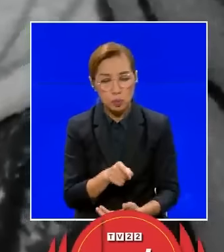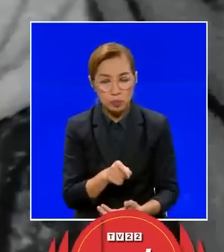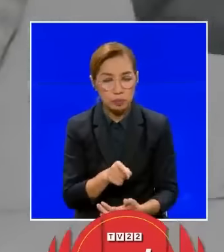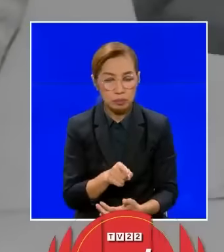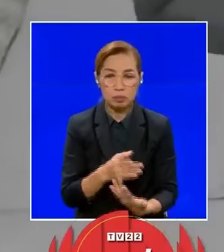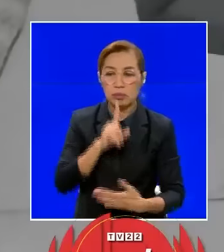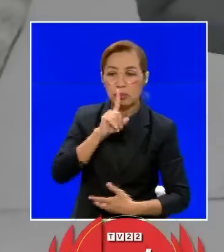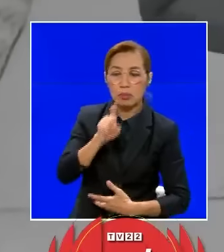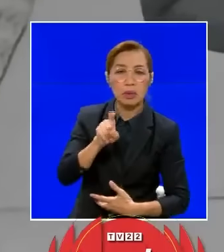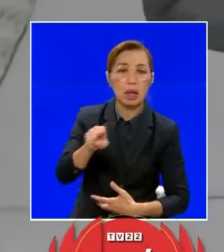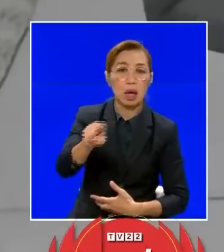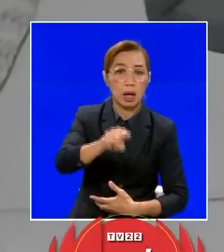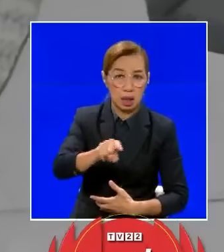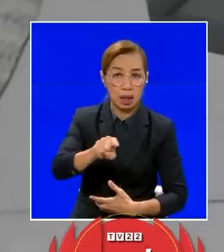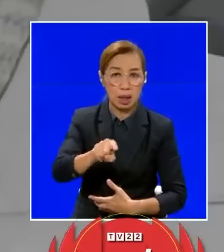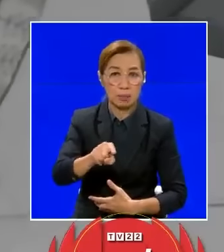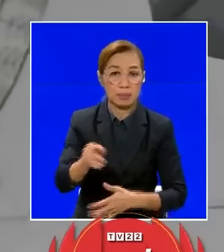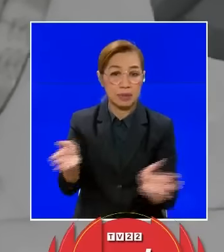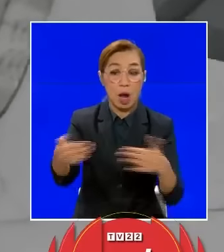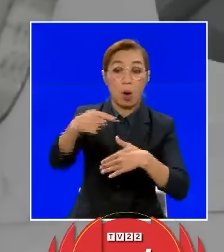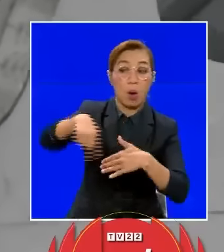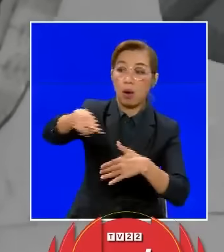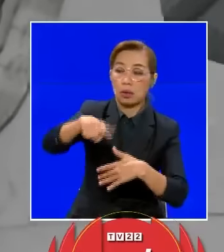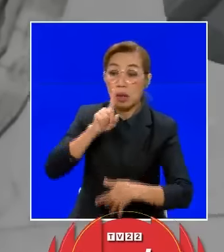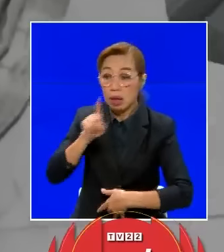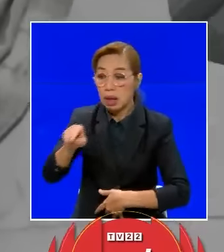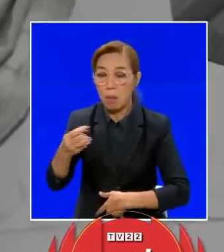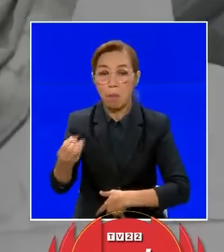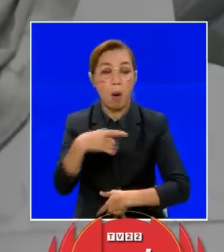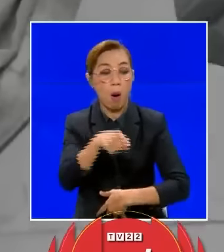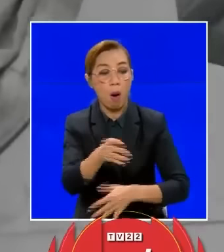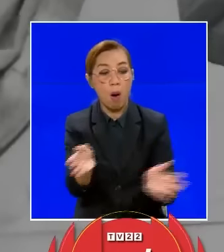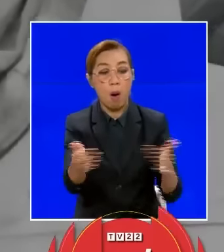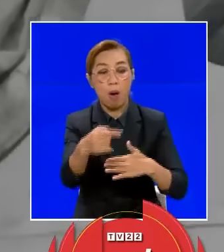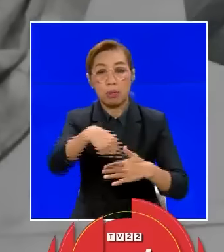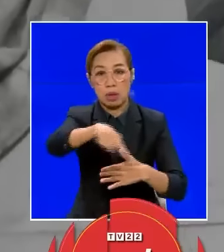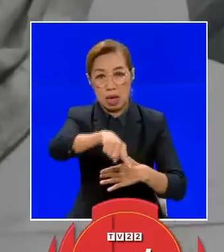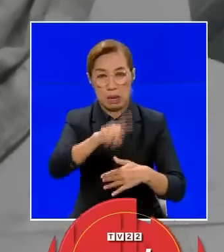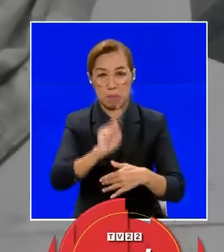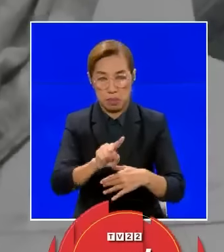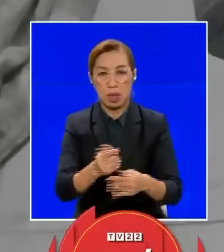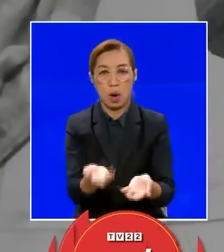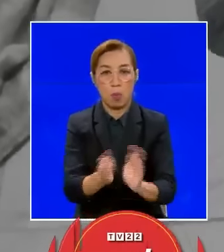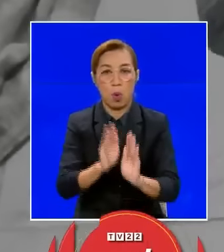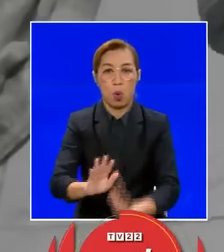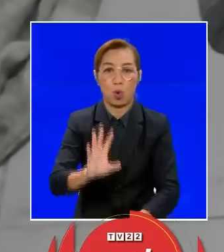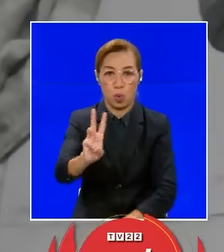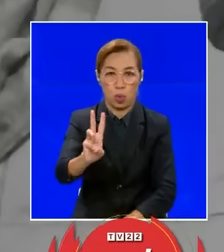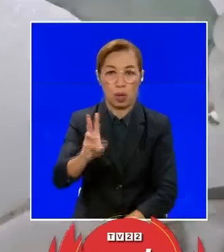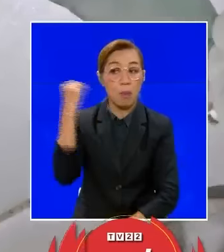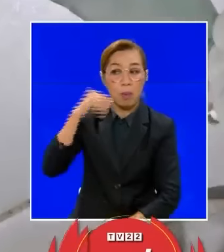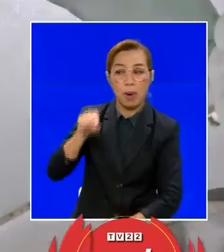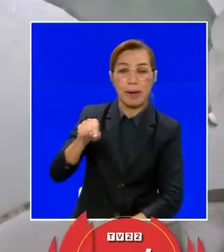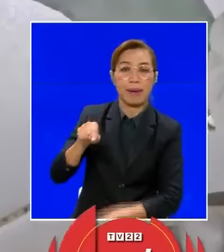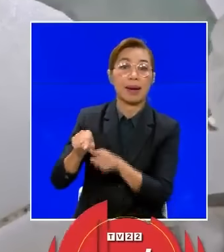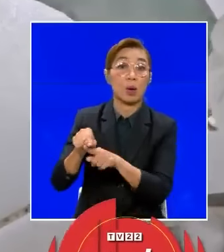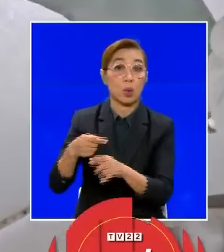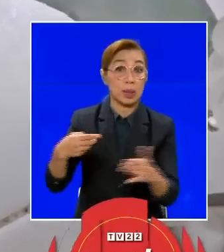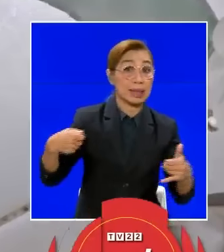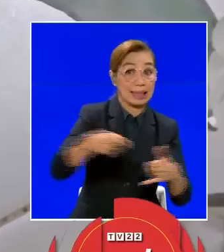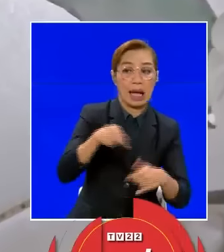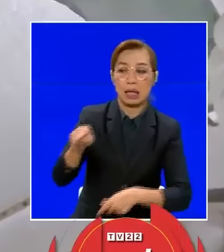ไปถามคนที่อยู่ในที่เกิดเหตุนะคะเขาบอกว่าห้องพักนี้อยู่กันทั้งหมด6คนที่ผ่านมาคนก่อเหตุซึ่งมีศักดิ์เป็นหล